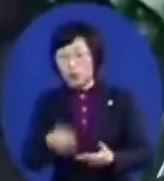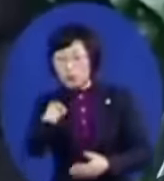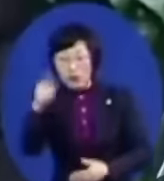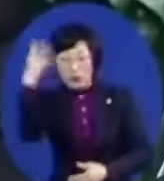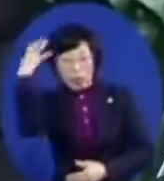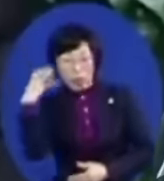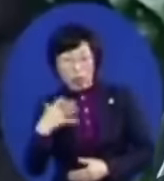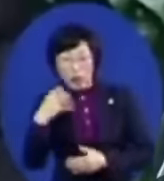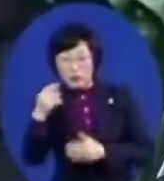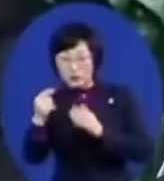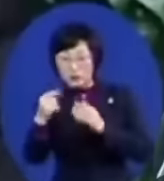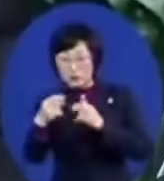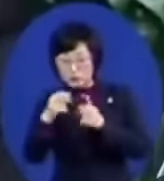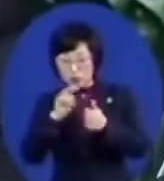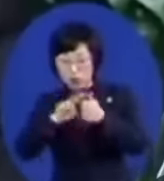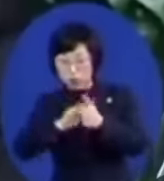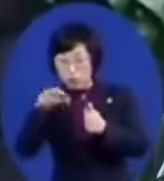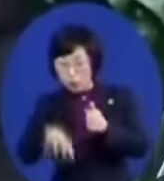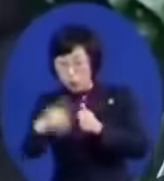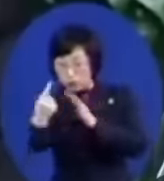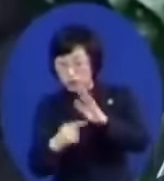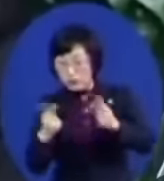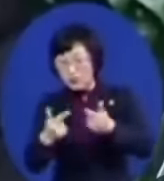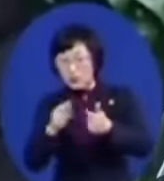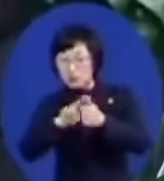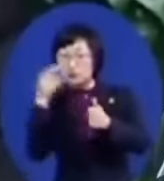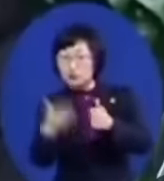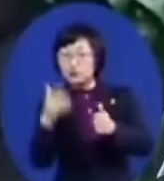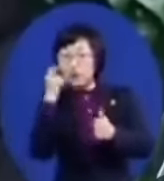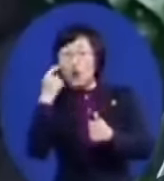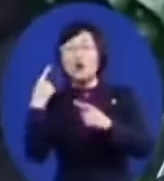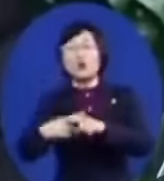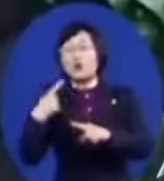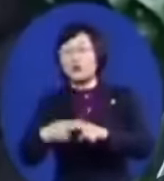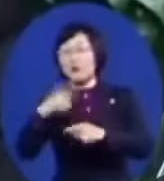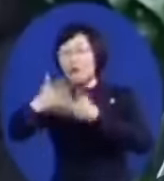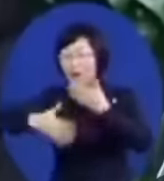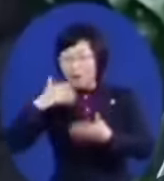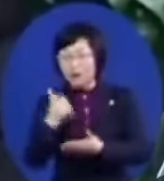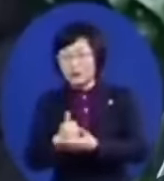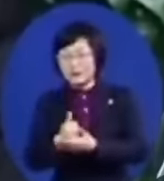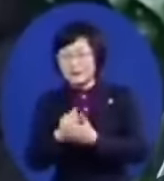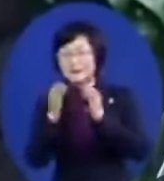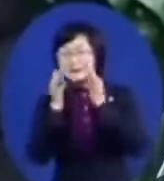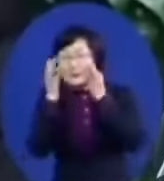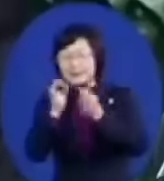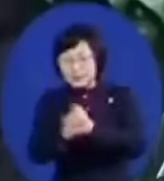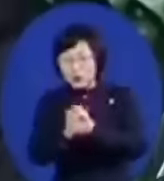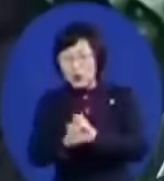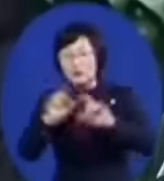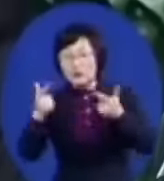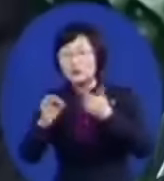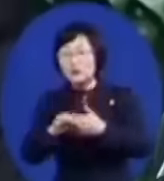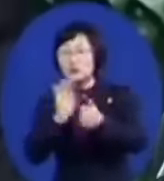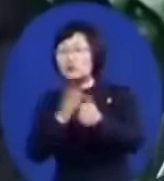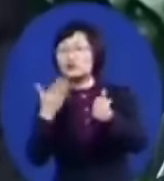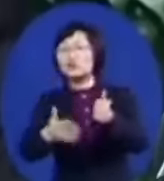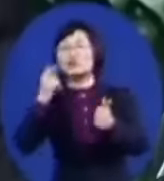못 깎아준 것이나 하나님께 간절히 기도하고 구하지 않은 사람 도와줄 수 없는 것이